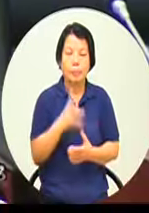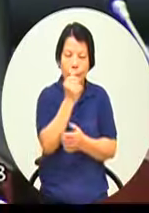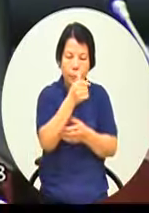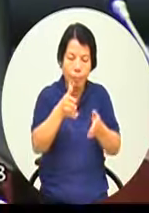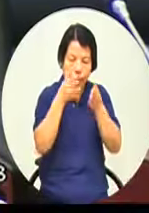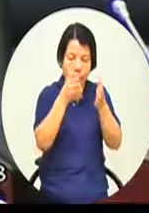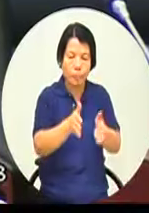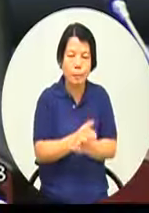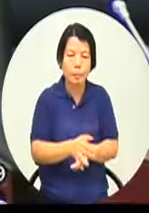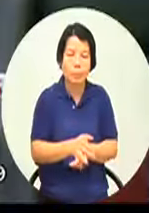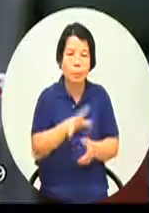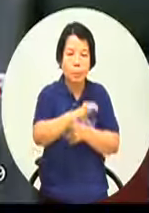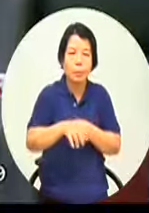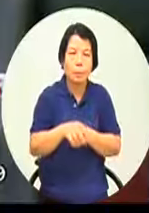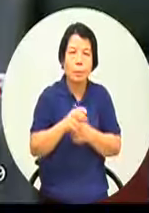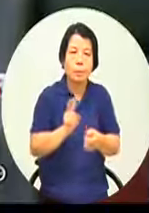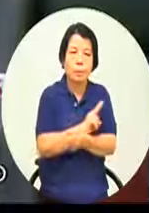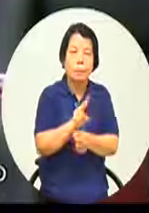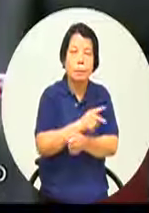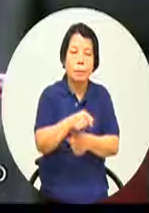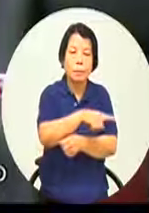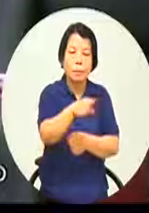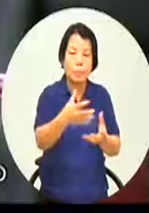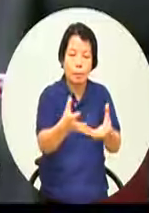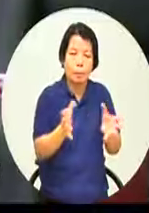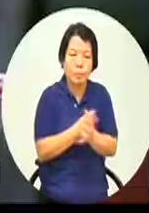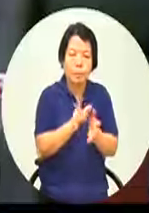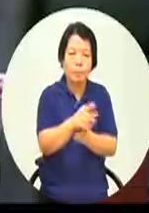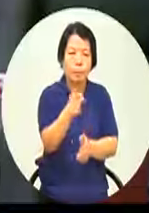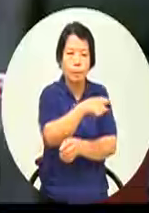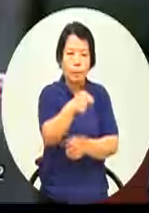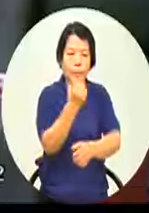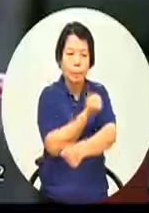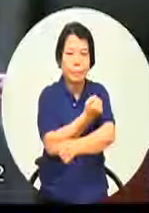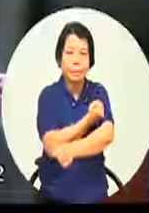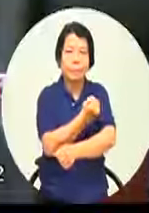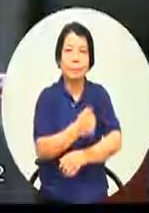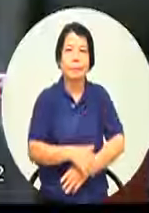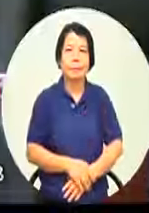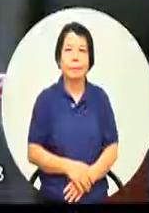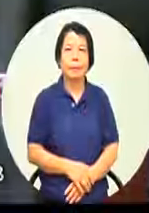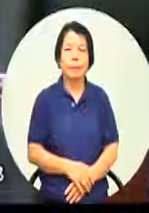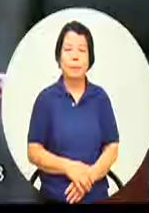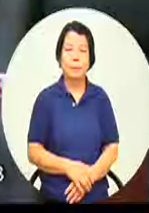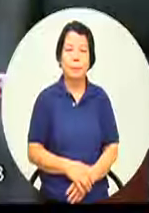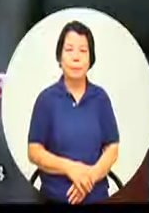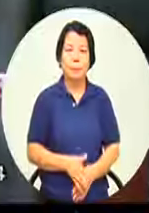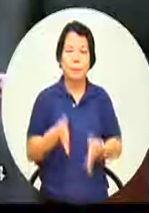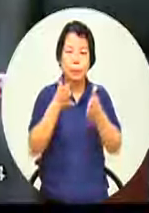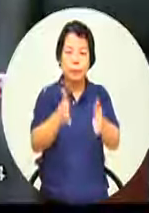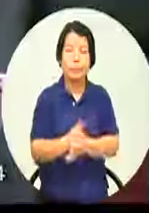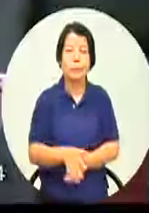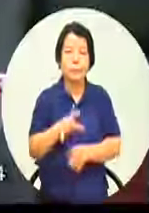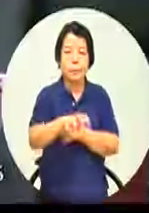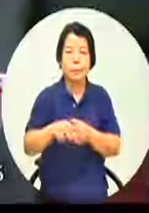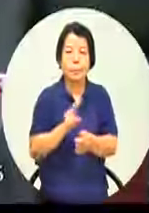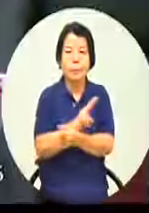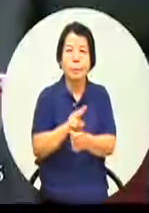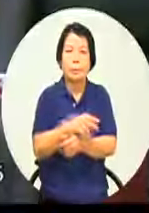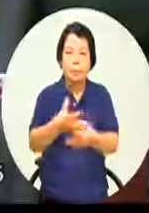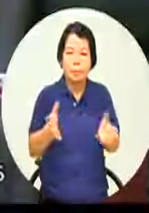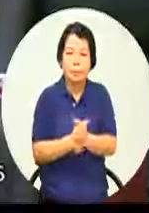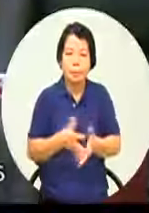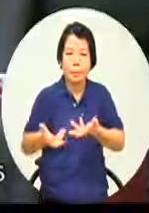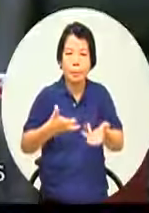部门的团队哈，大家辛苦了，大家辛苦了哈。那针对我们的农林部门业务报